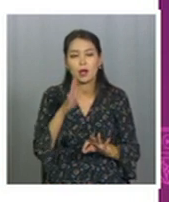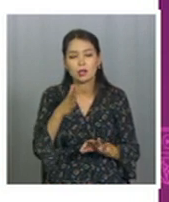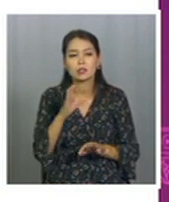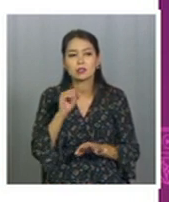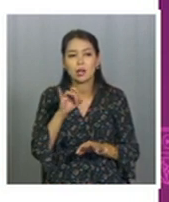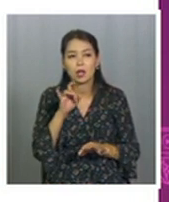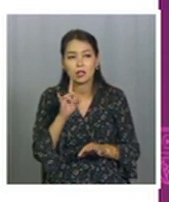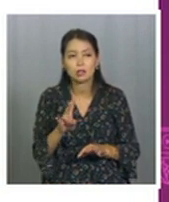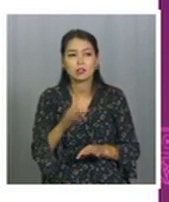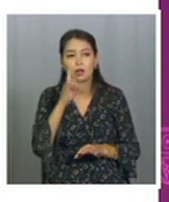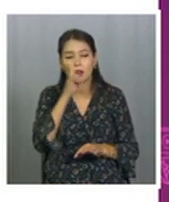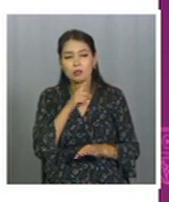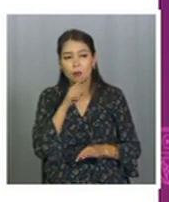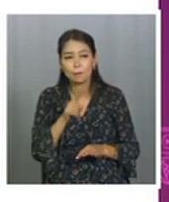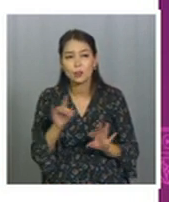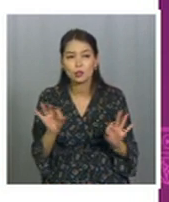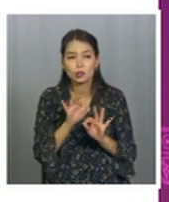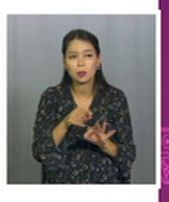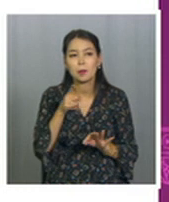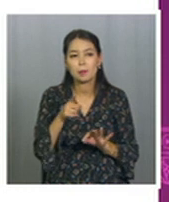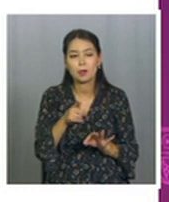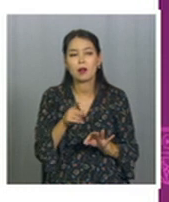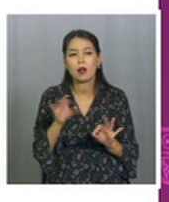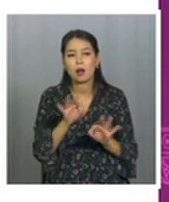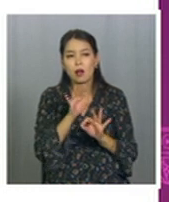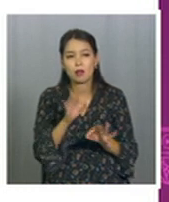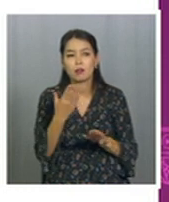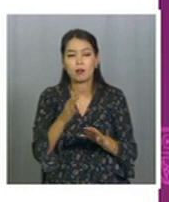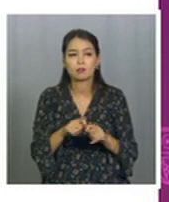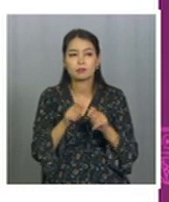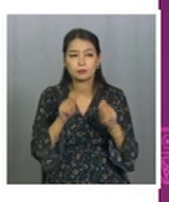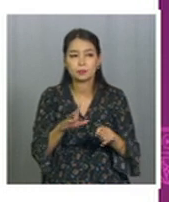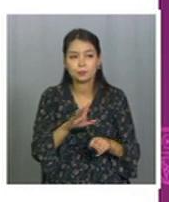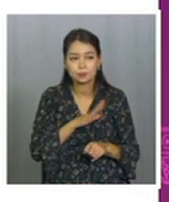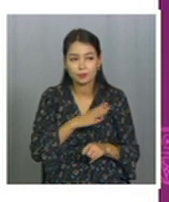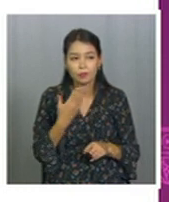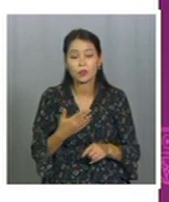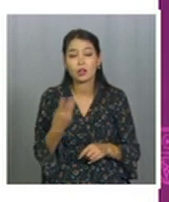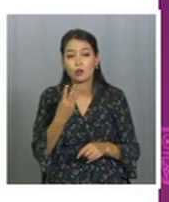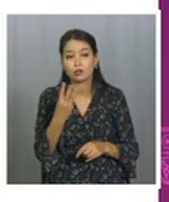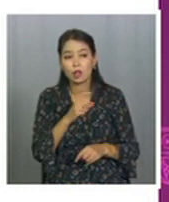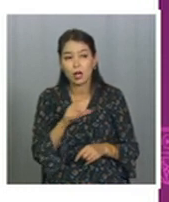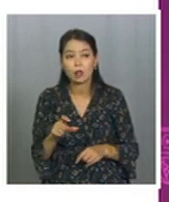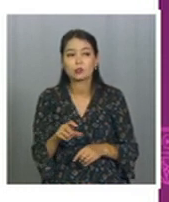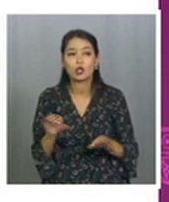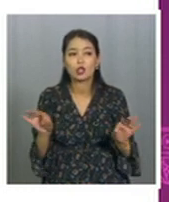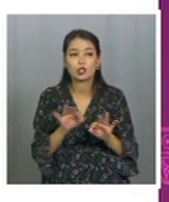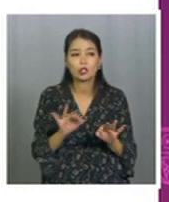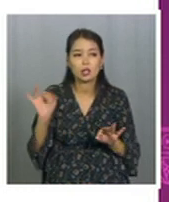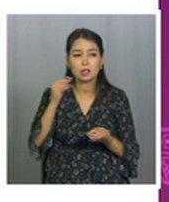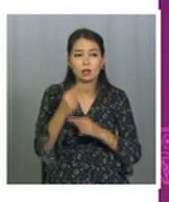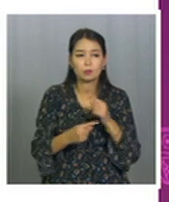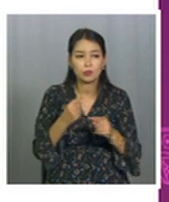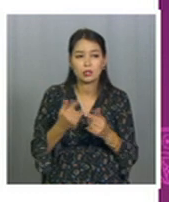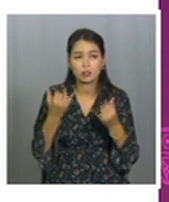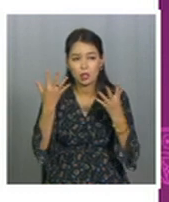әні» антологиясы шығарылды. Үшінші азат жол – күй көне замандардан күні бүгінге дейін халқымызбен бірге